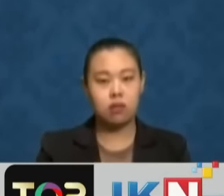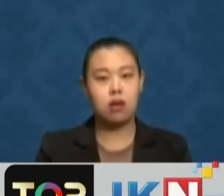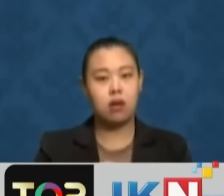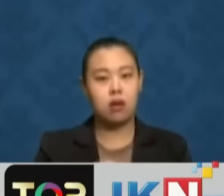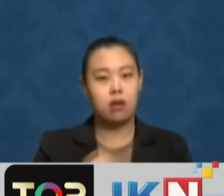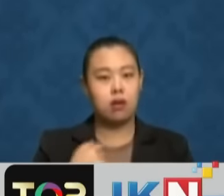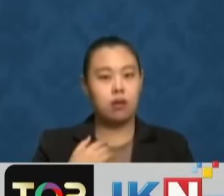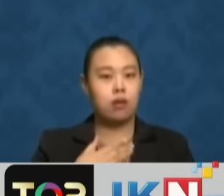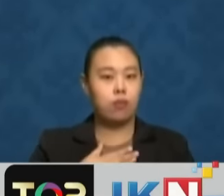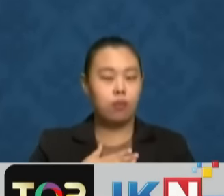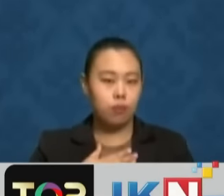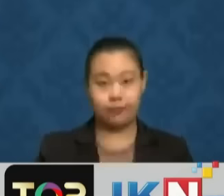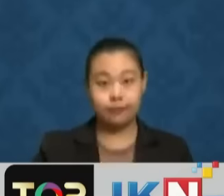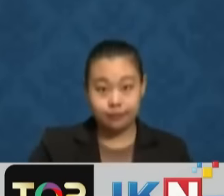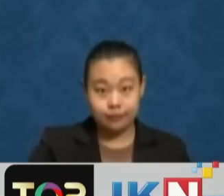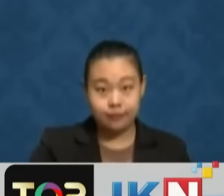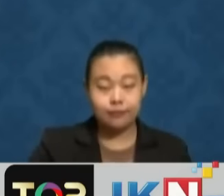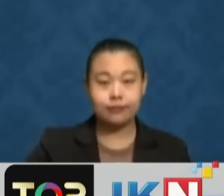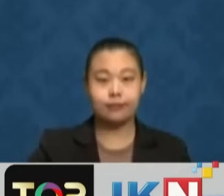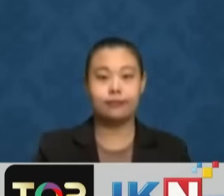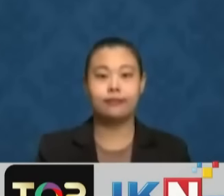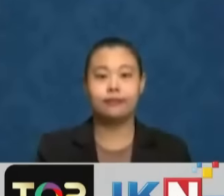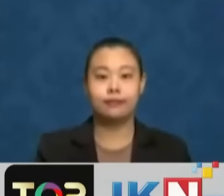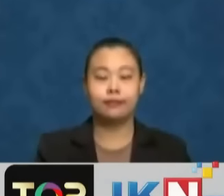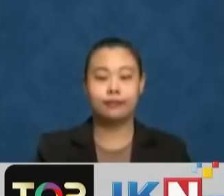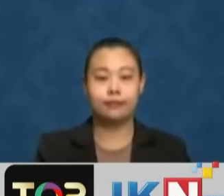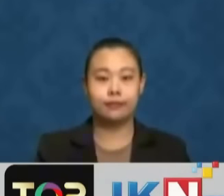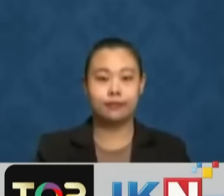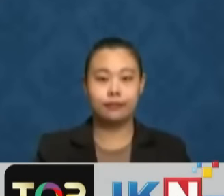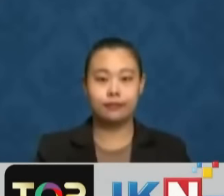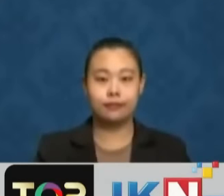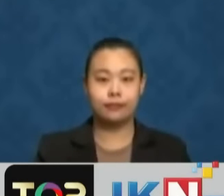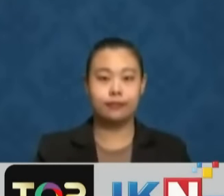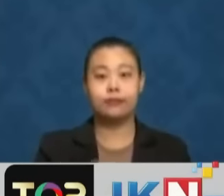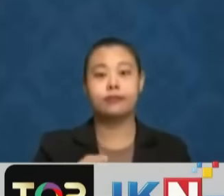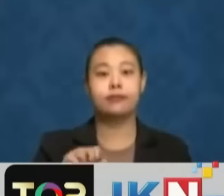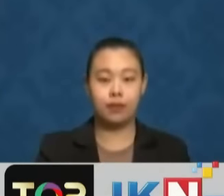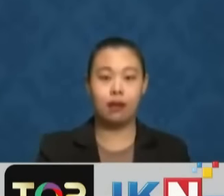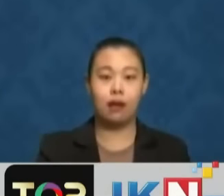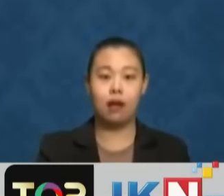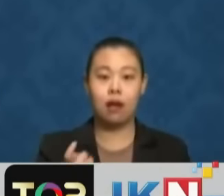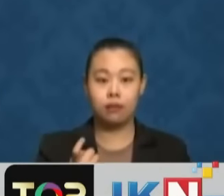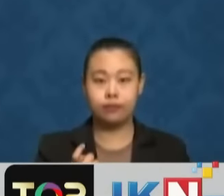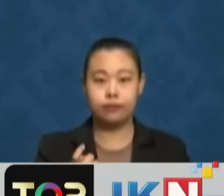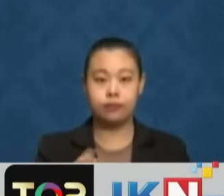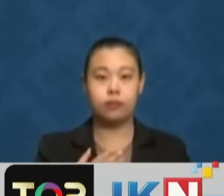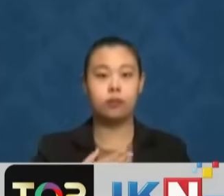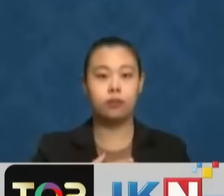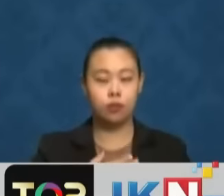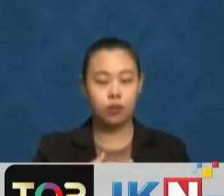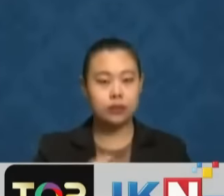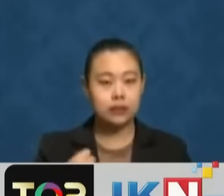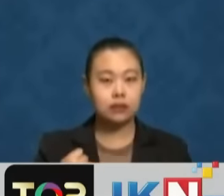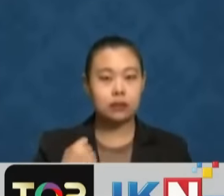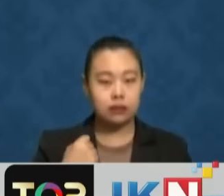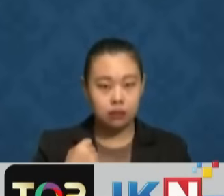นตรีแรงงานนะครับว่ าตามที่ท่านสมาชิกได้ตั้งคำถามว่าตัวผมเองมีความตั้งใ